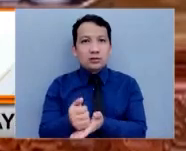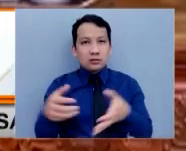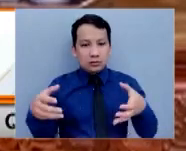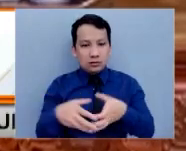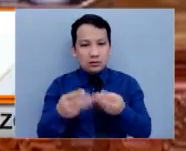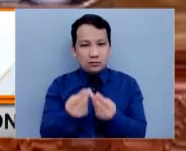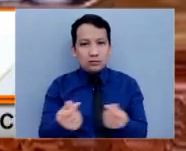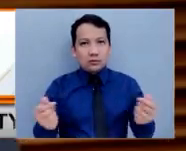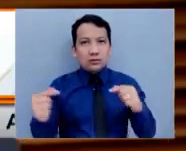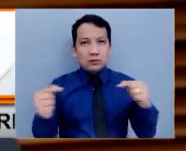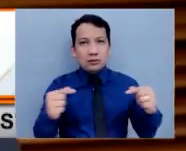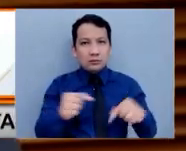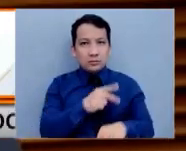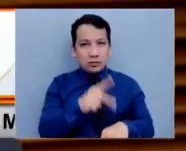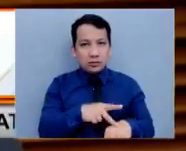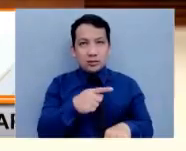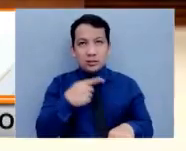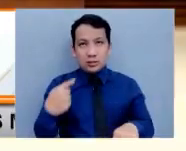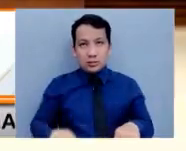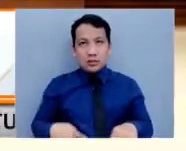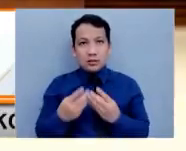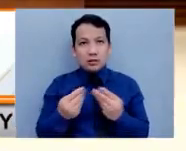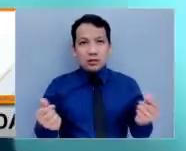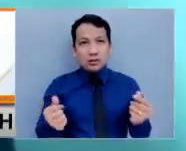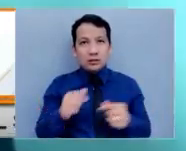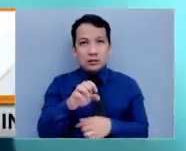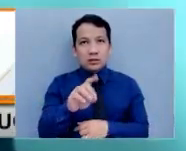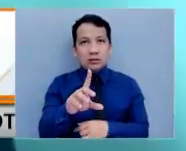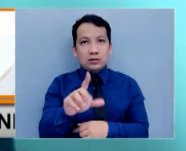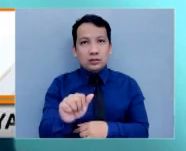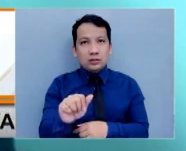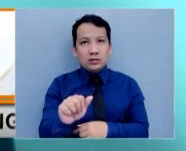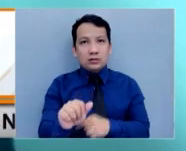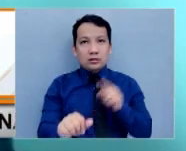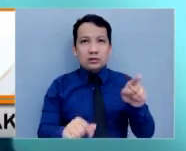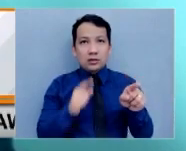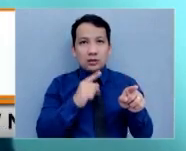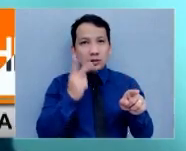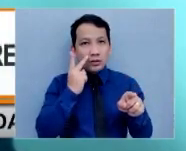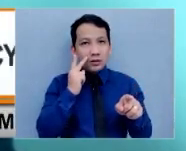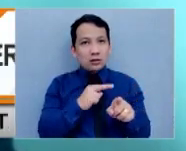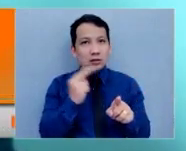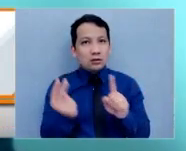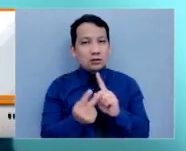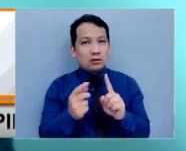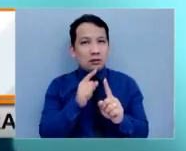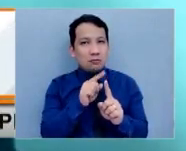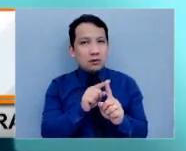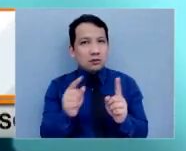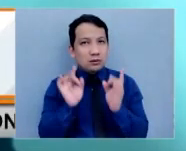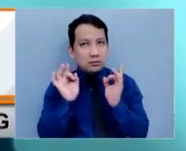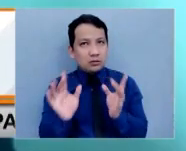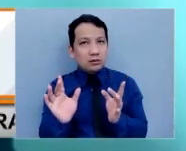pahupain ang tensyon sa pagitan ng Pilipinas at China dahil sa EDCA. Sa kanyang perspektibo, no, delikado